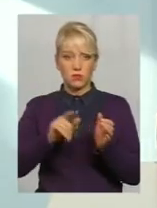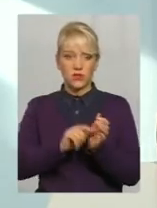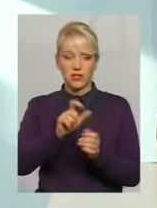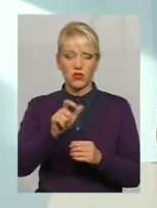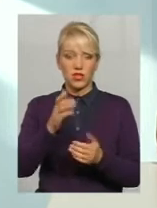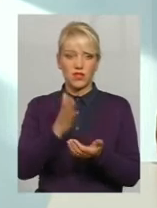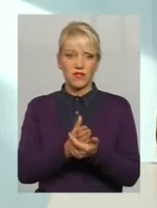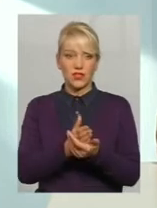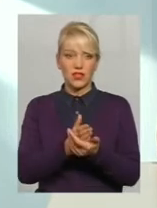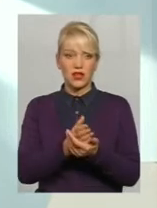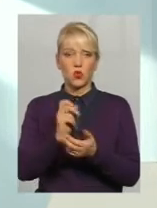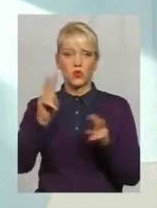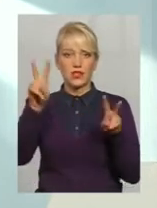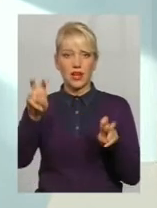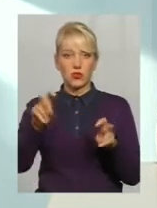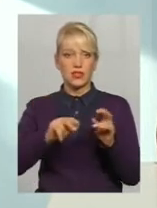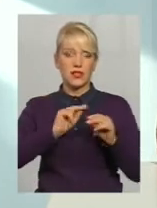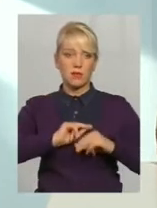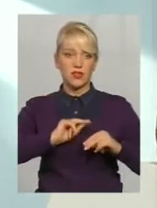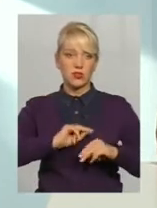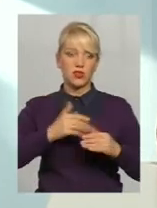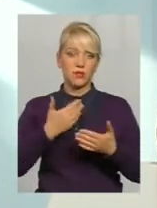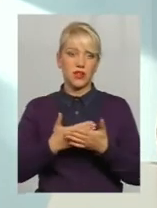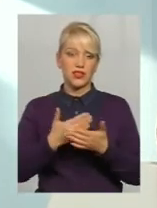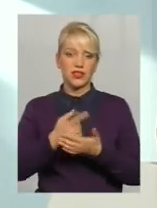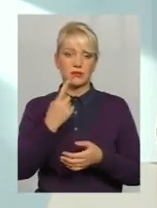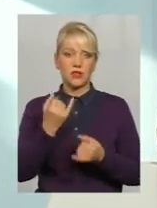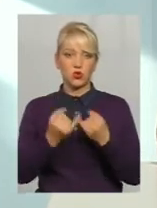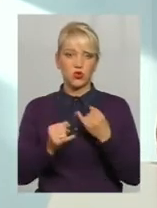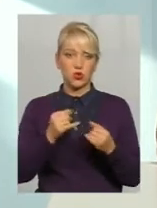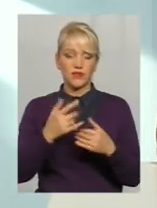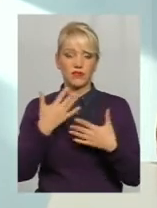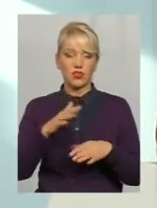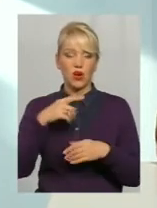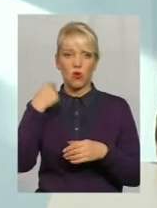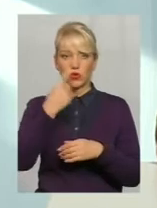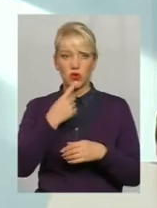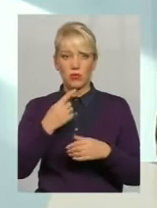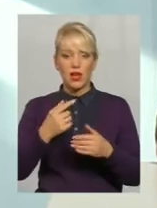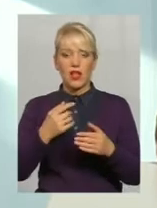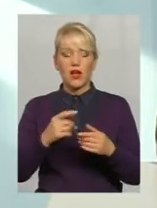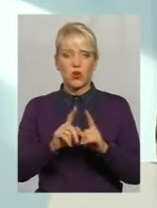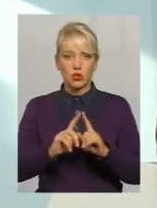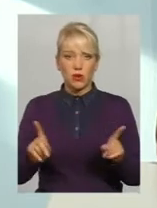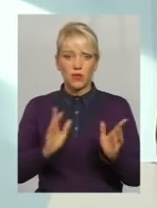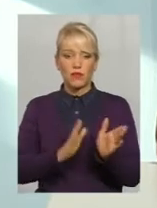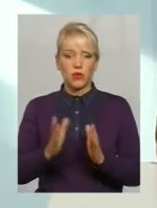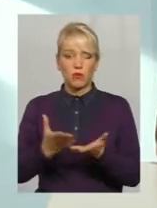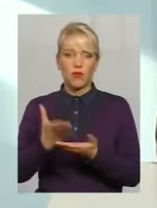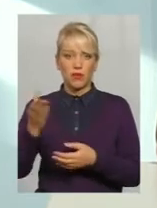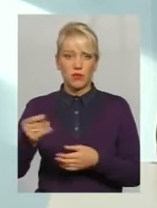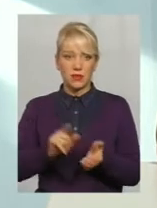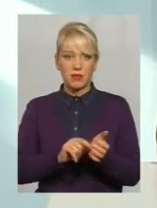перебувають у статусі працюючого. І практично з 1 жовтня вже особливий порядок виплати пенсії, мова йде про